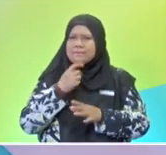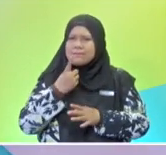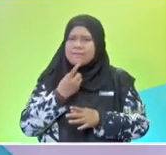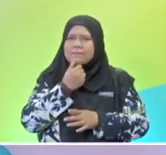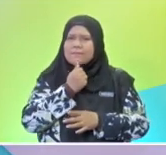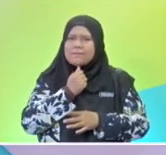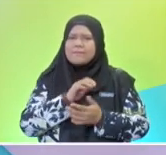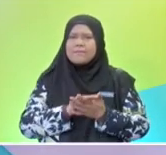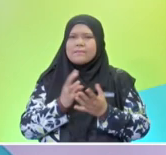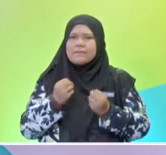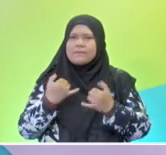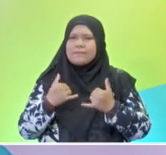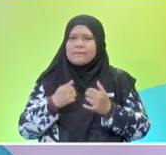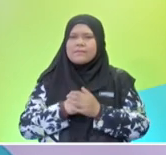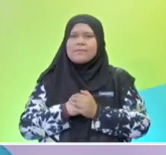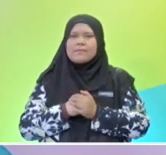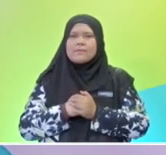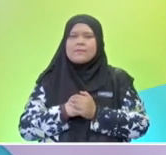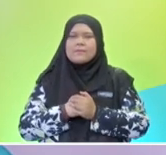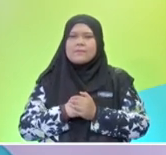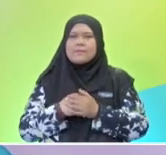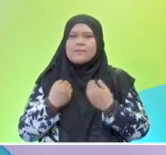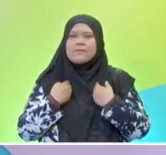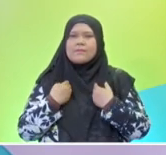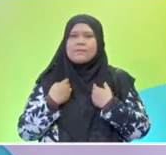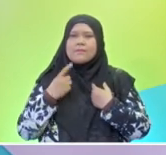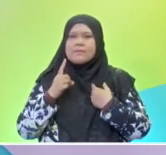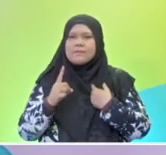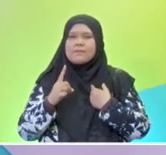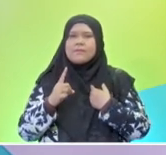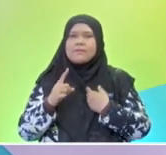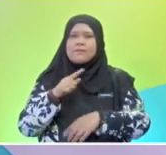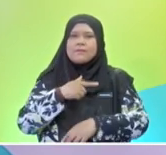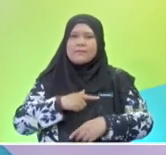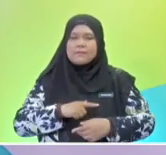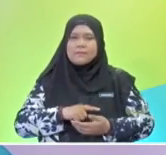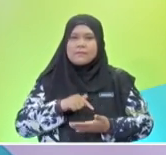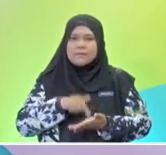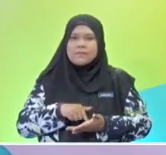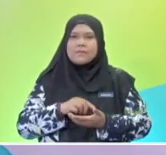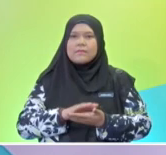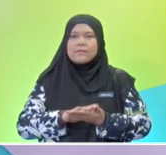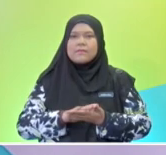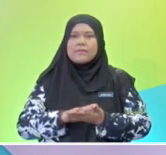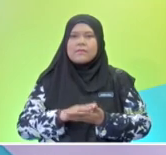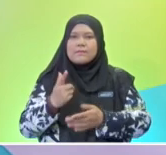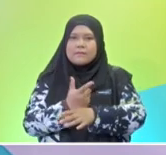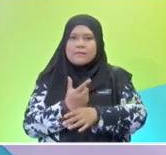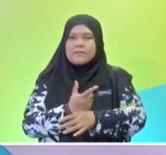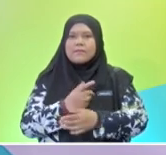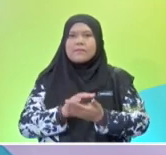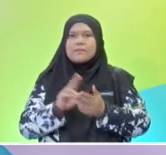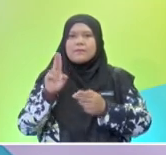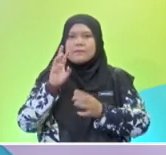Jadi sebelum main, cikgu ada satu lagi latihan. Cikgu nak uji Hanif dan adik-adik di